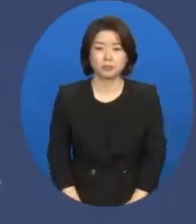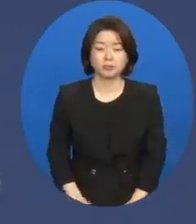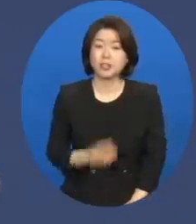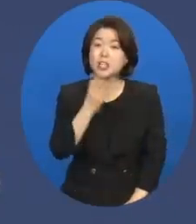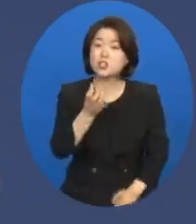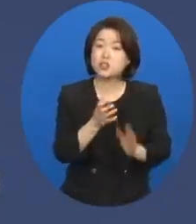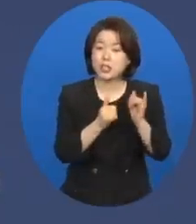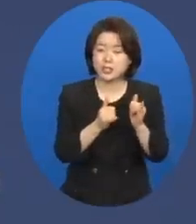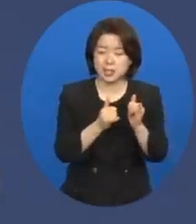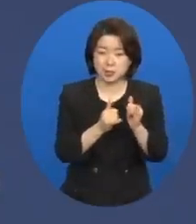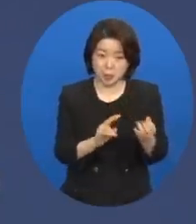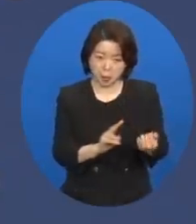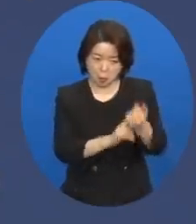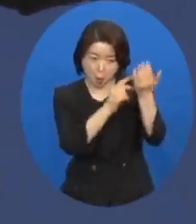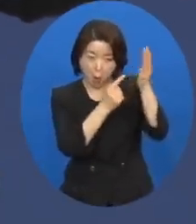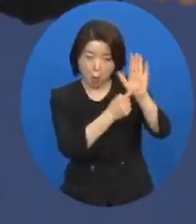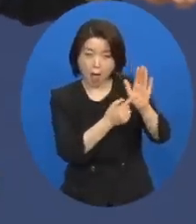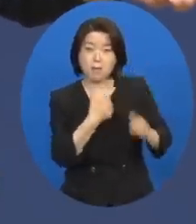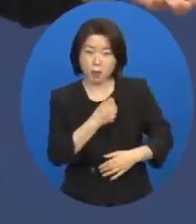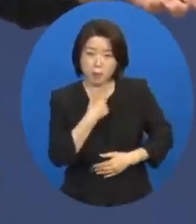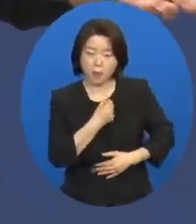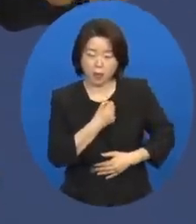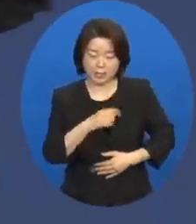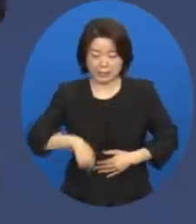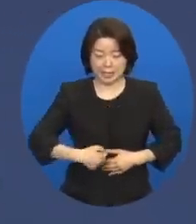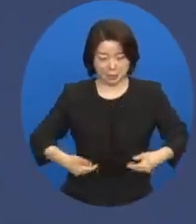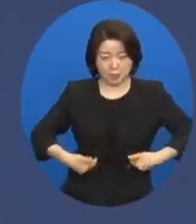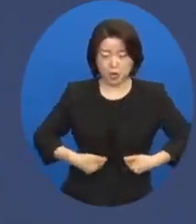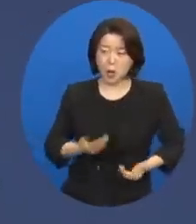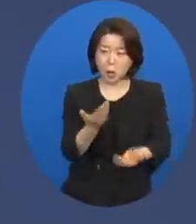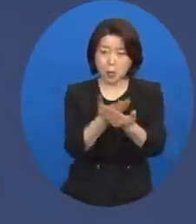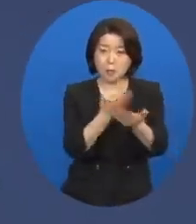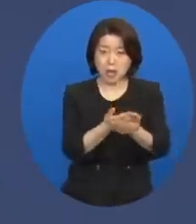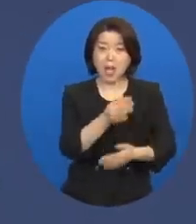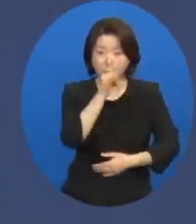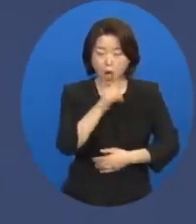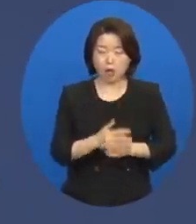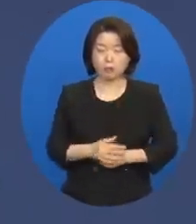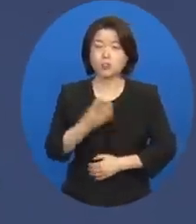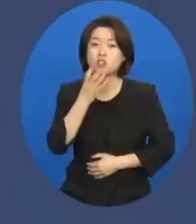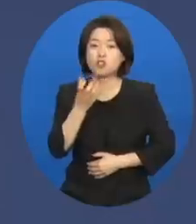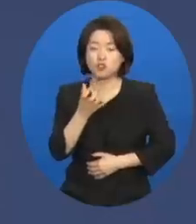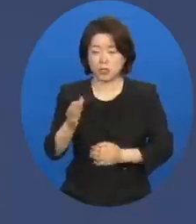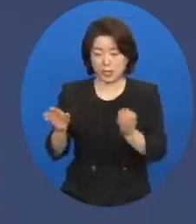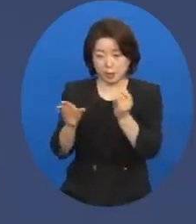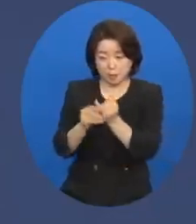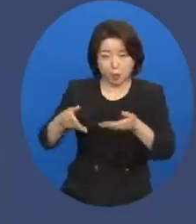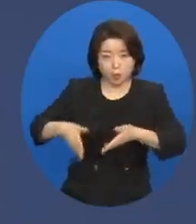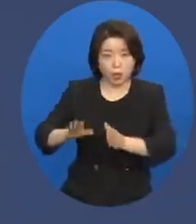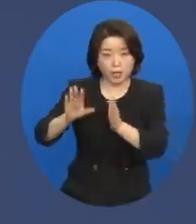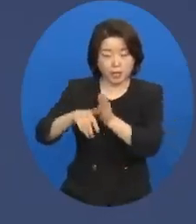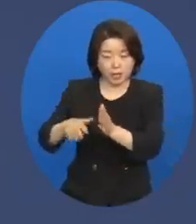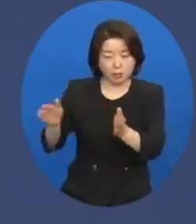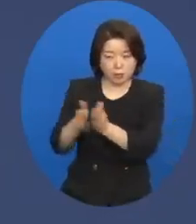유대인은 표적을 구하고 다 자기들의 필요를 구해요. 유대인 모태신앙은 종교적 배경을 가지고 있으니까 종교적